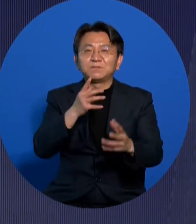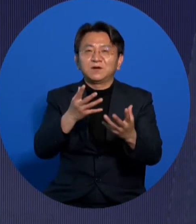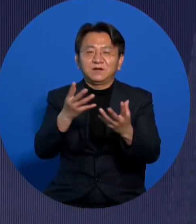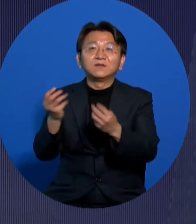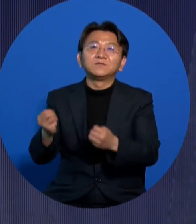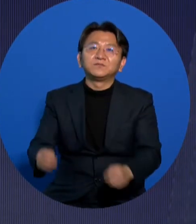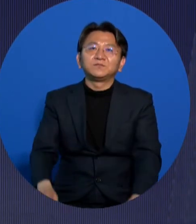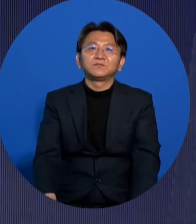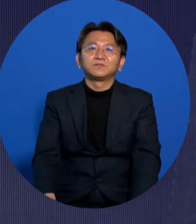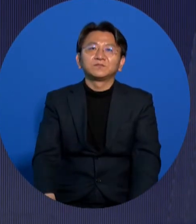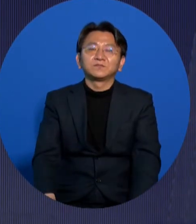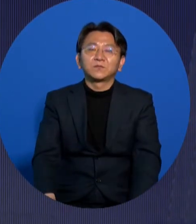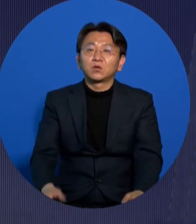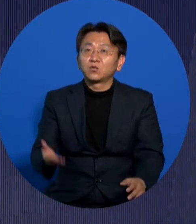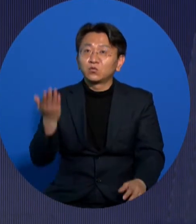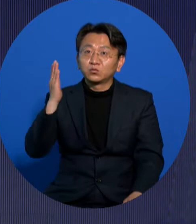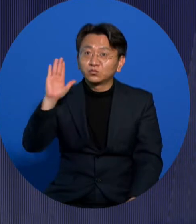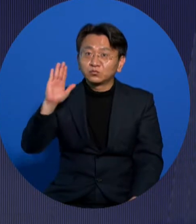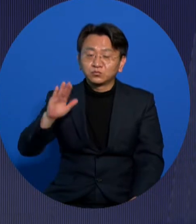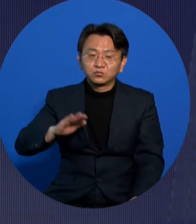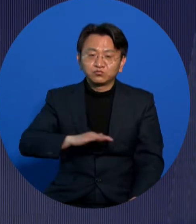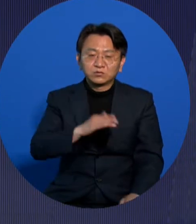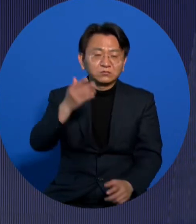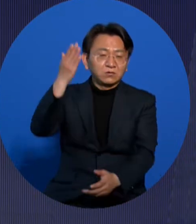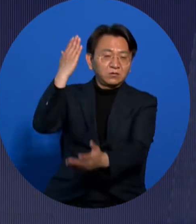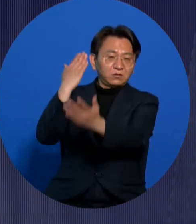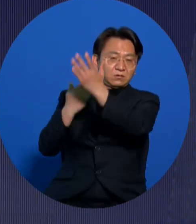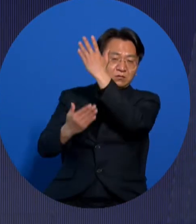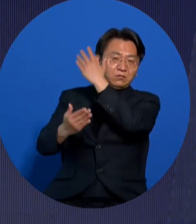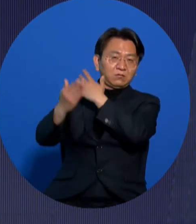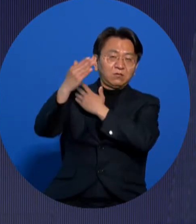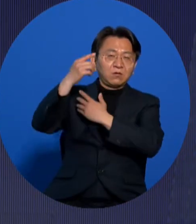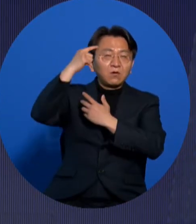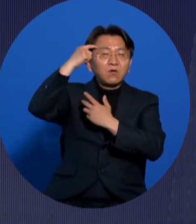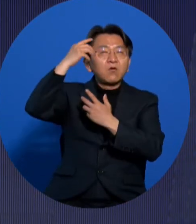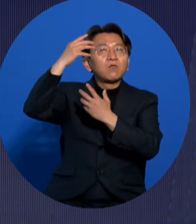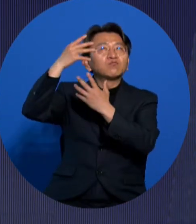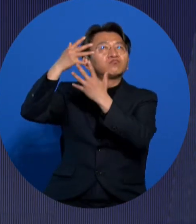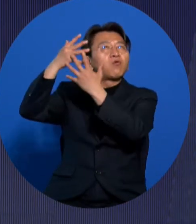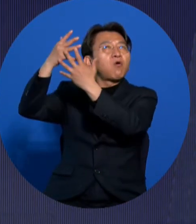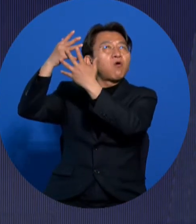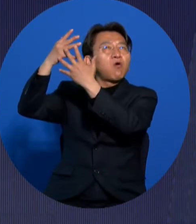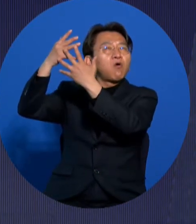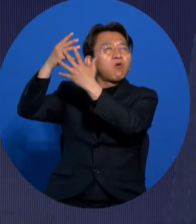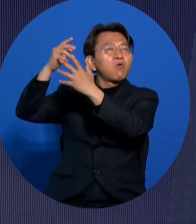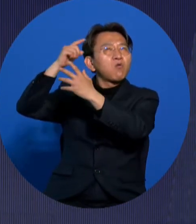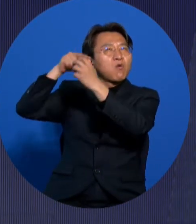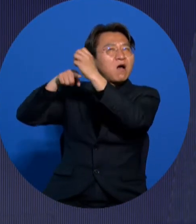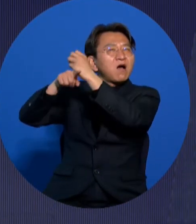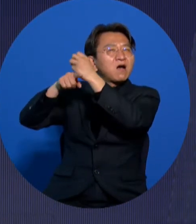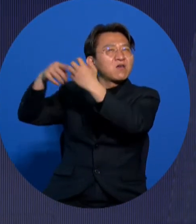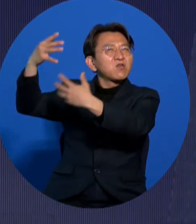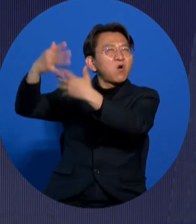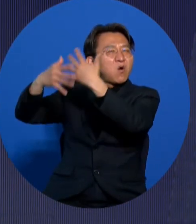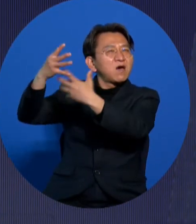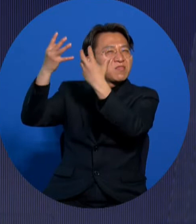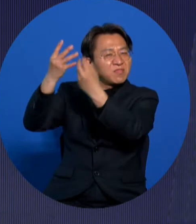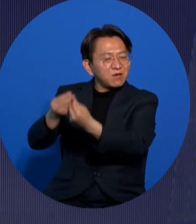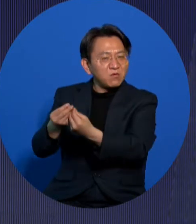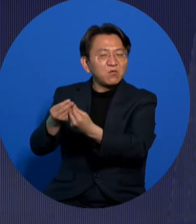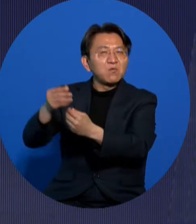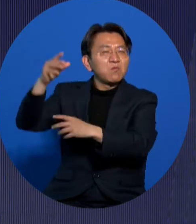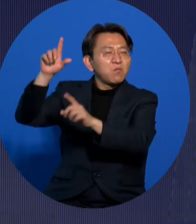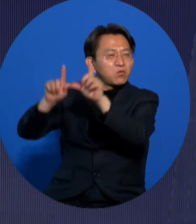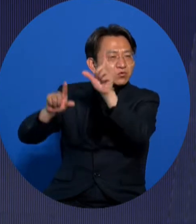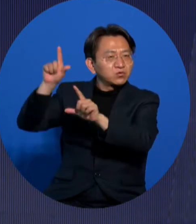오늘날 우리는 과거의 공상 과학 소설이나 영화에서 나오던 구절이나